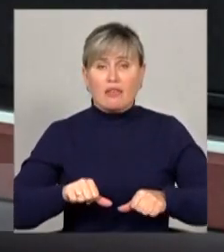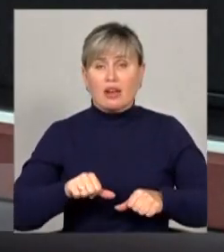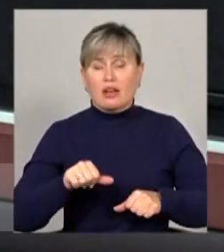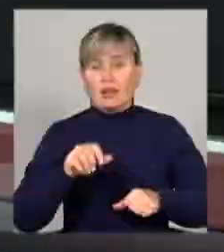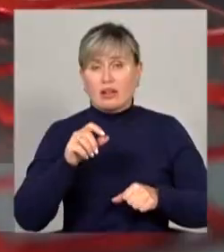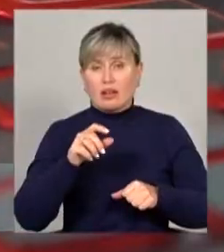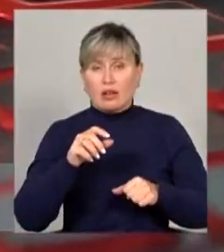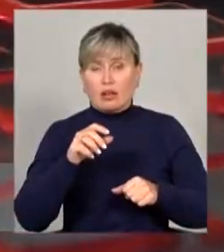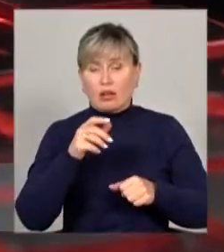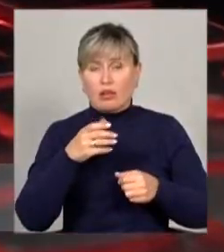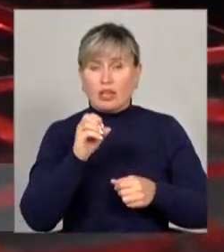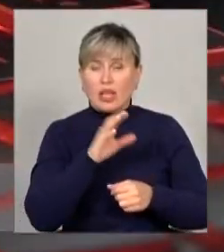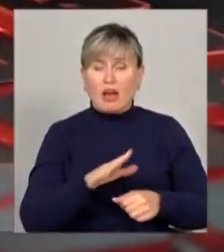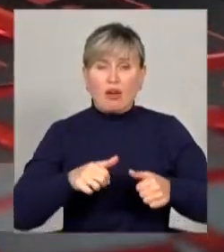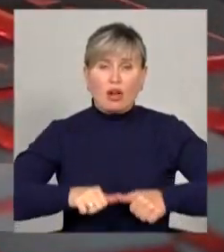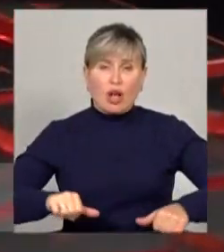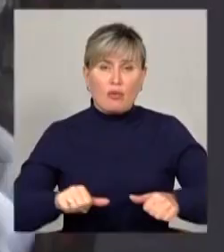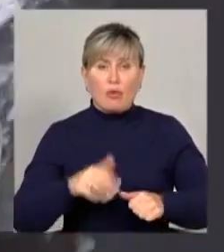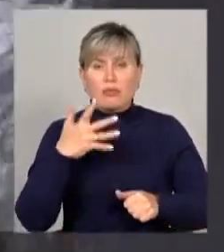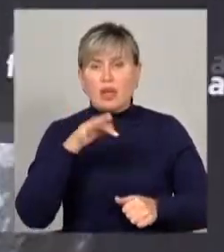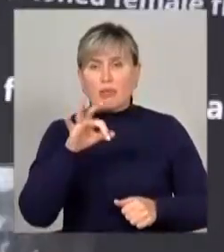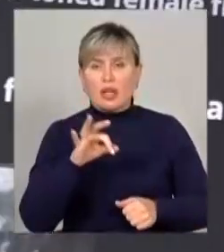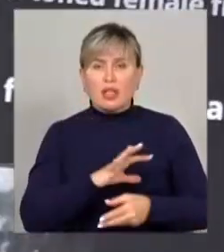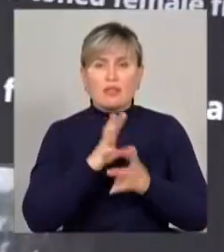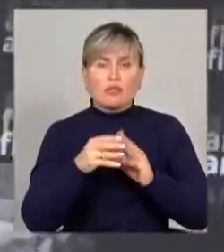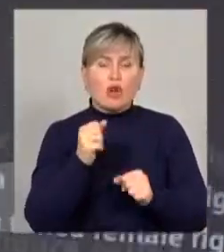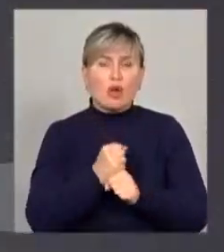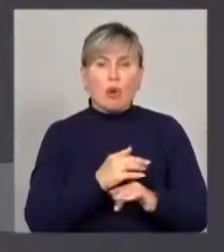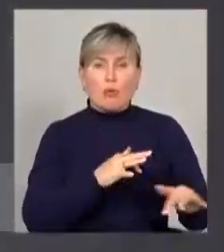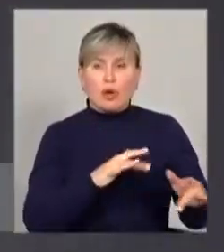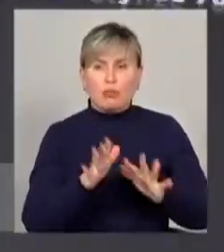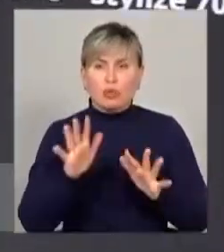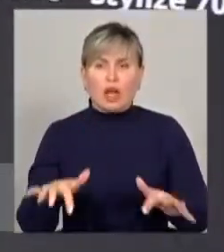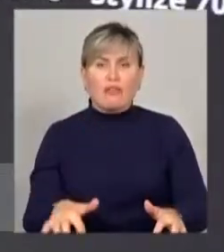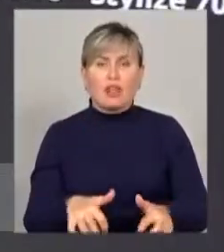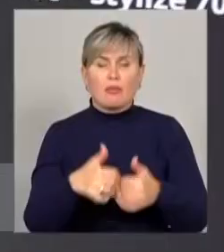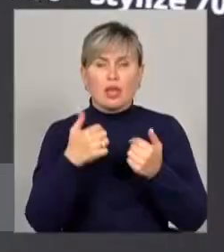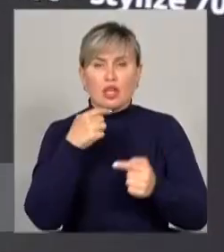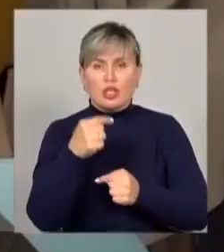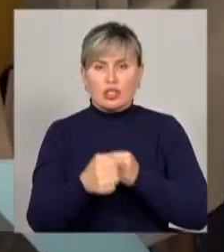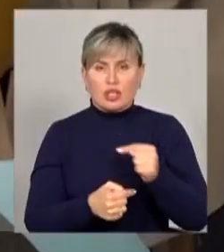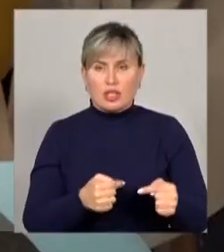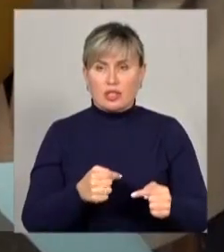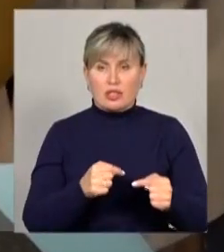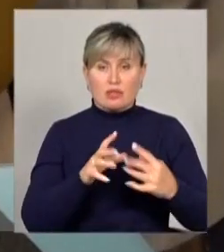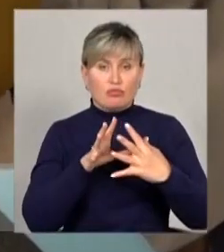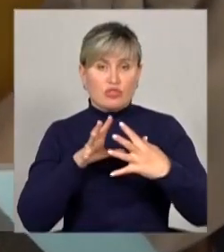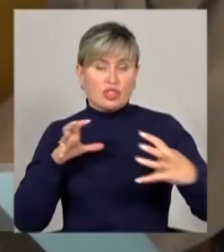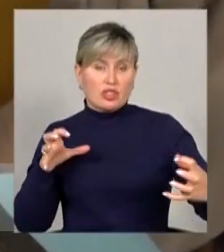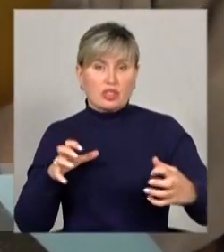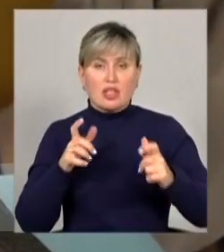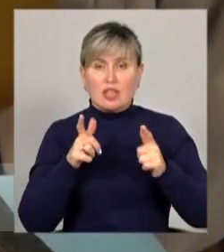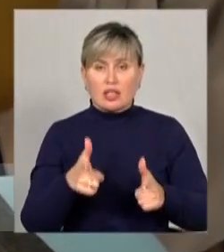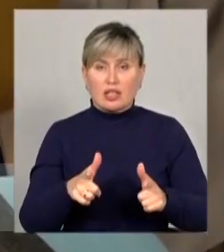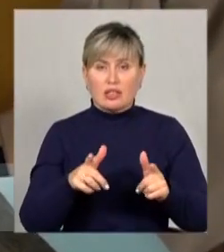что к 2036 году 50% всего рабочего процесса будет автоматизировано через нейросеть. Согласно исследованию, проведенному